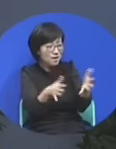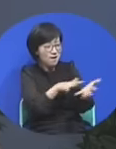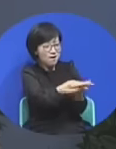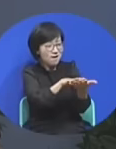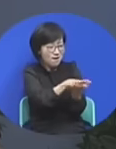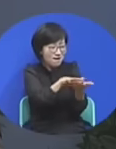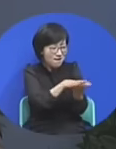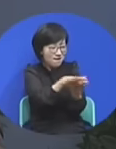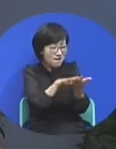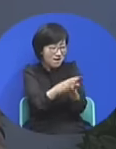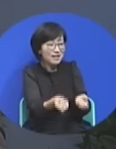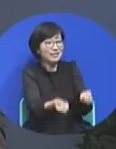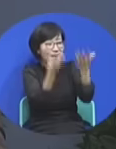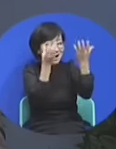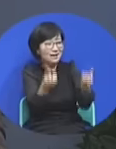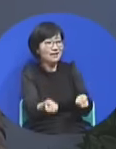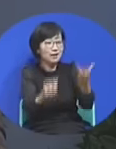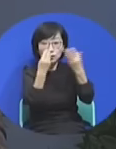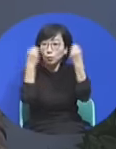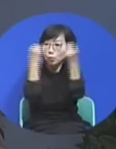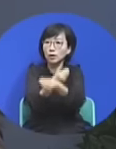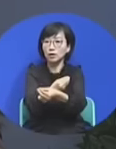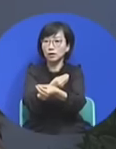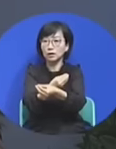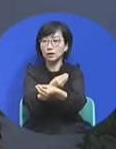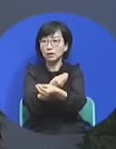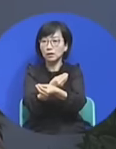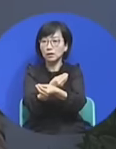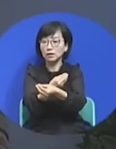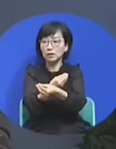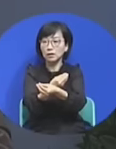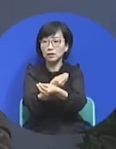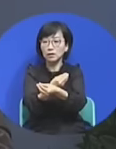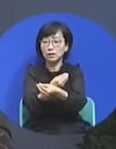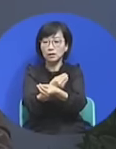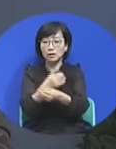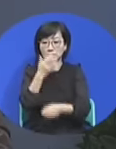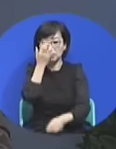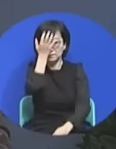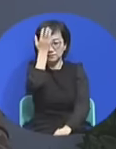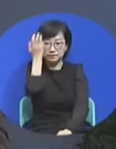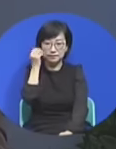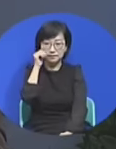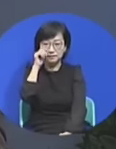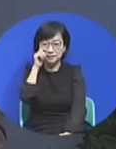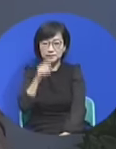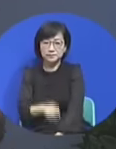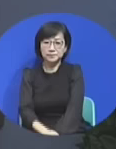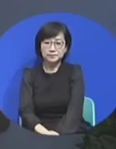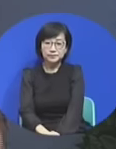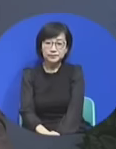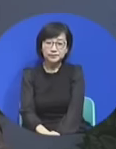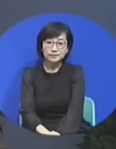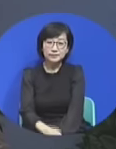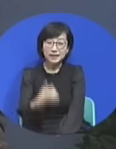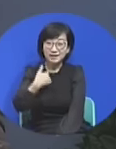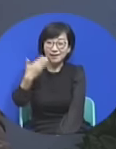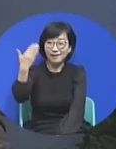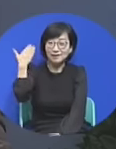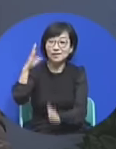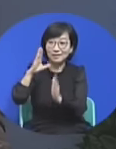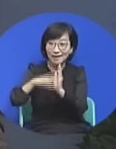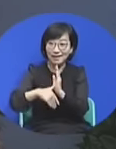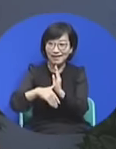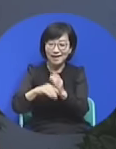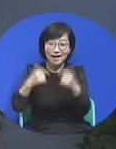on all the department stores and the families can spend time together. 그래서 이 날마다 우리가 미국에서 집회를 하는데 처음에는 하지 말자 하더라고요. And that's